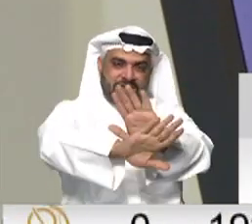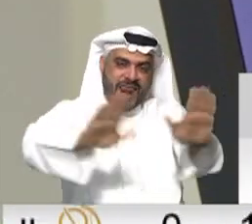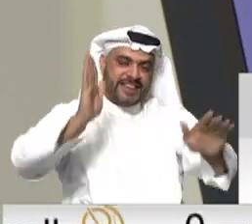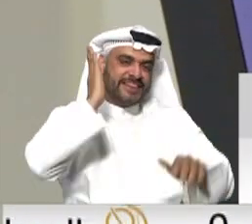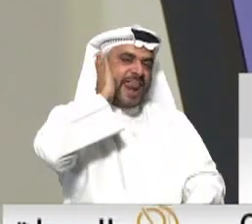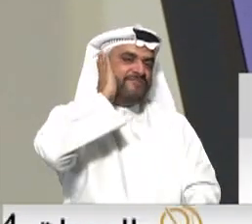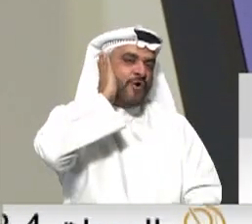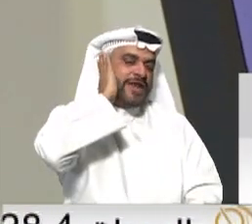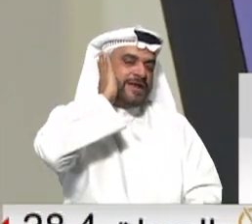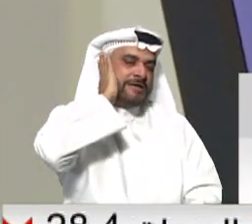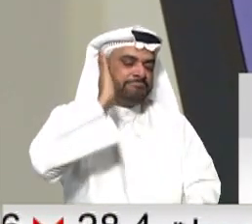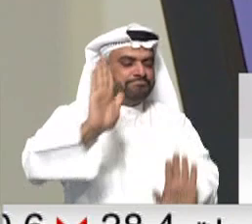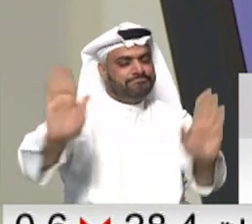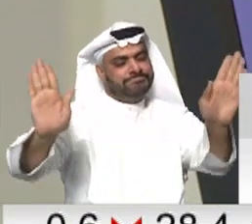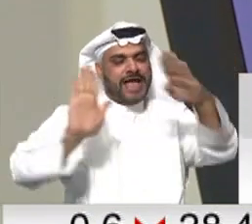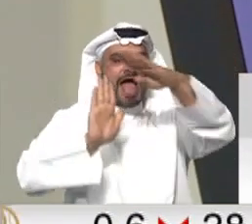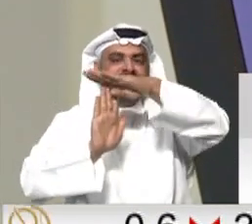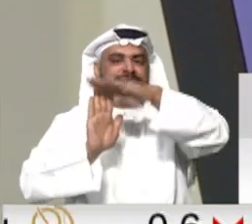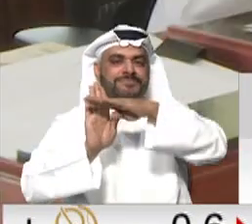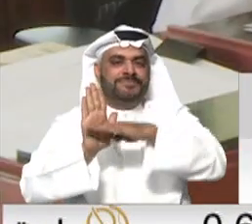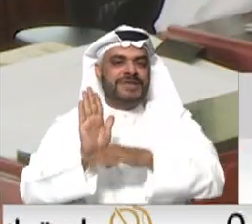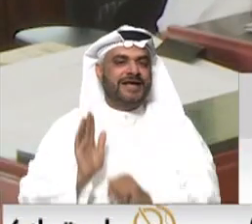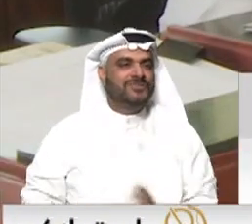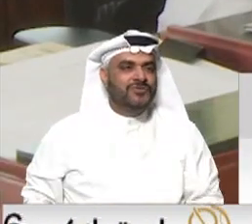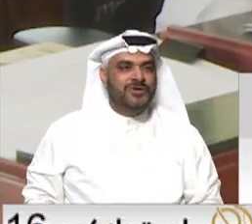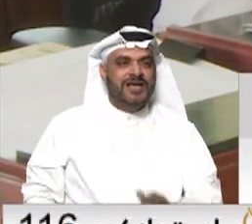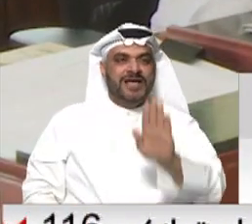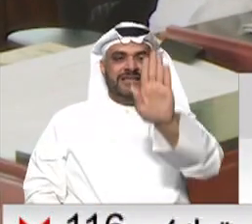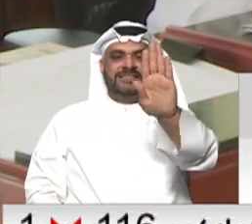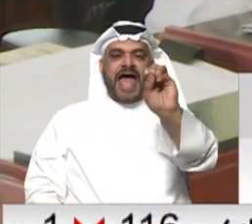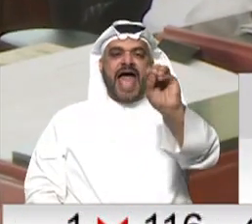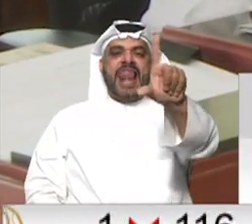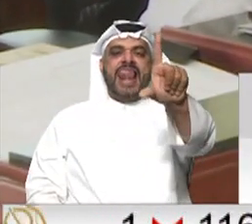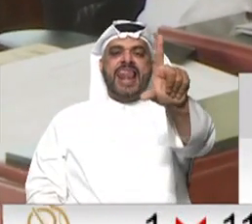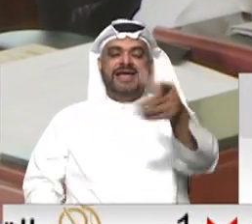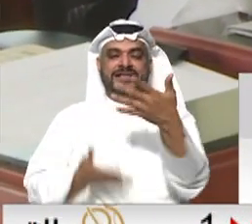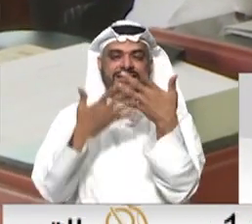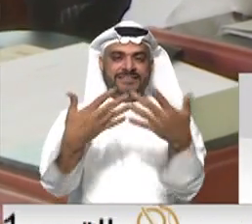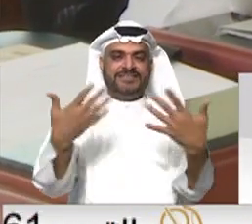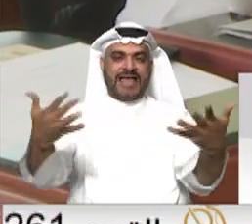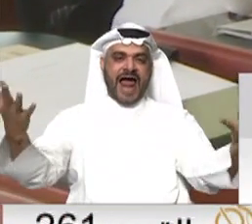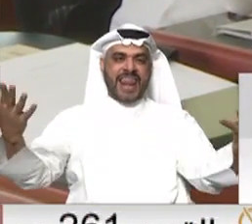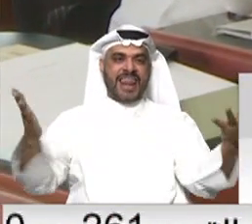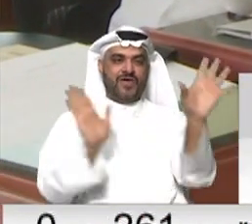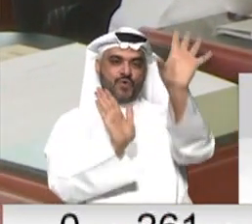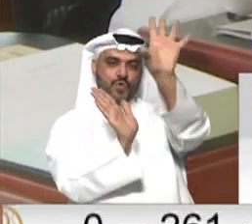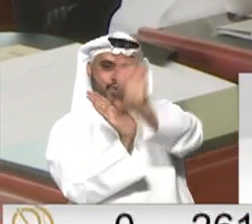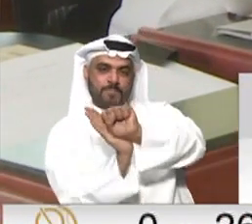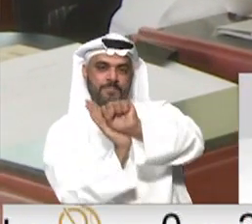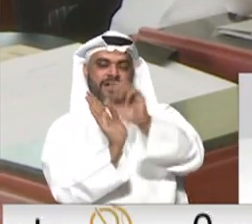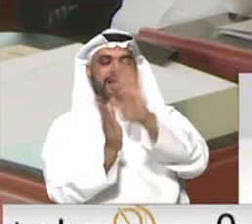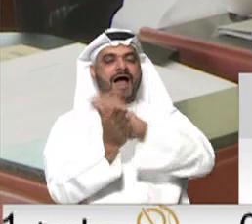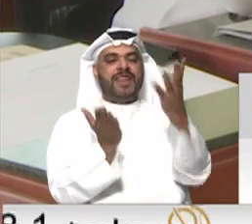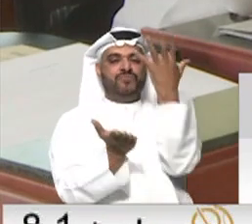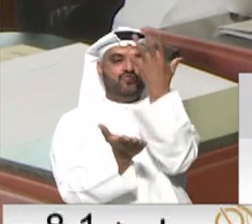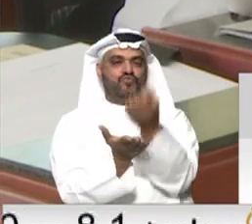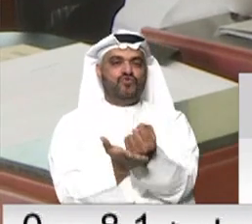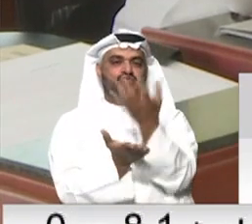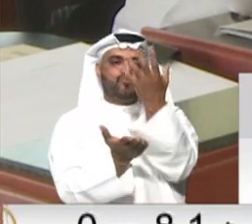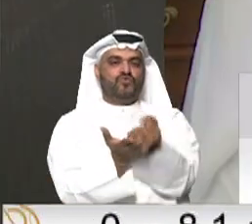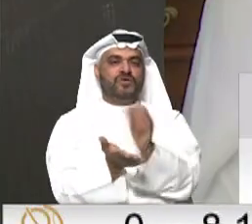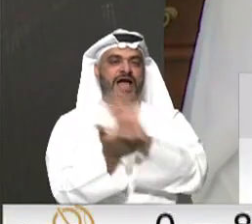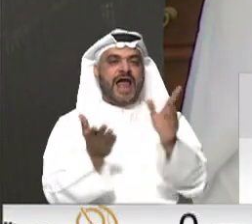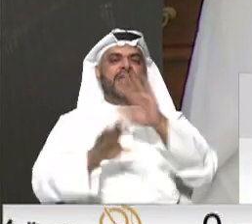الرقمية بوزارة الصحة أحمد غريب عن إضافة خدمات جديدة عبر تطبيق سهل، وهي خدمة تقارير نتائج